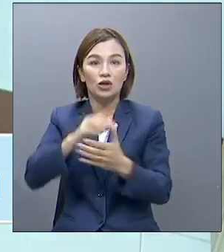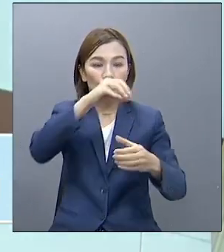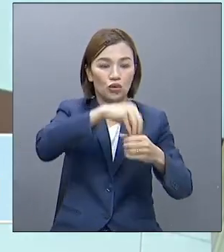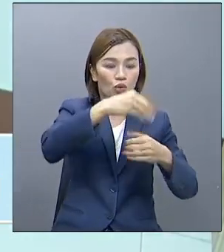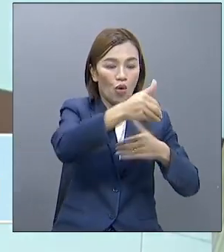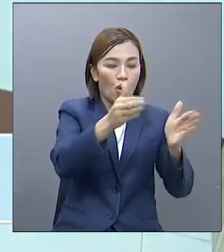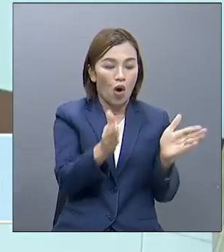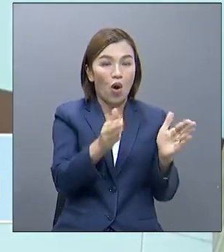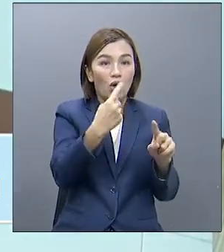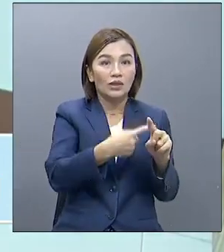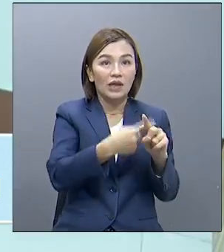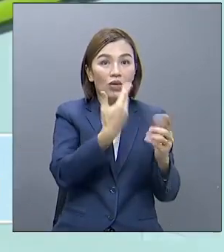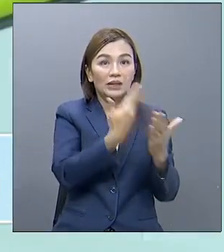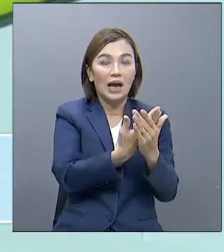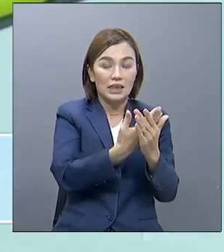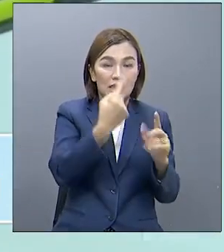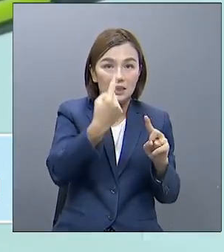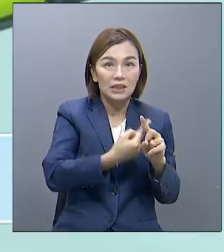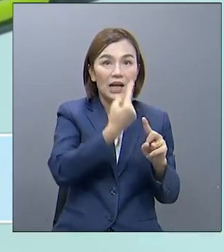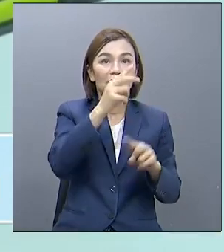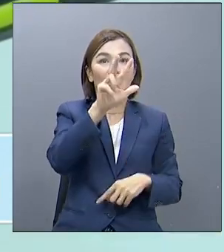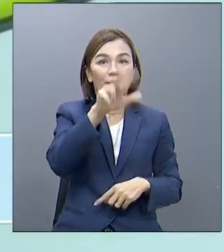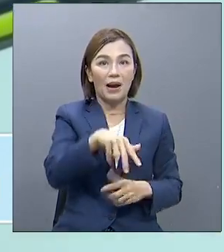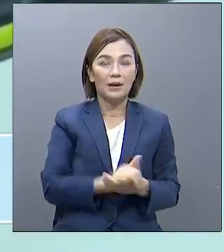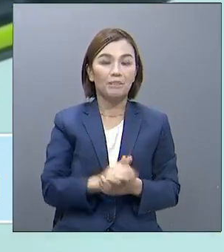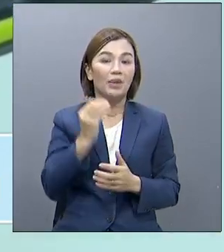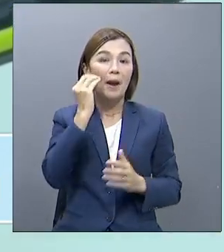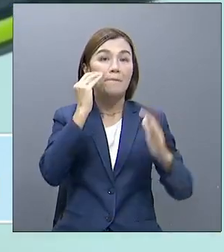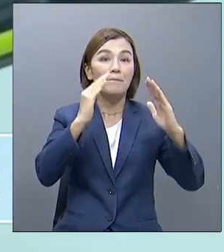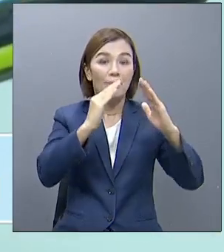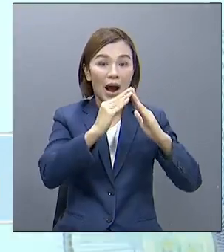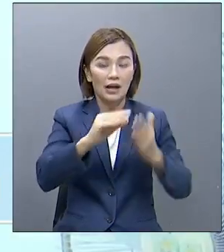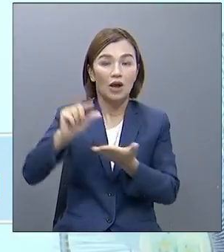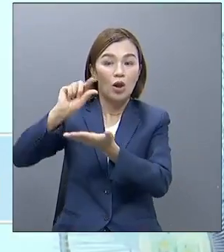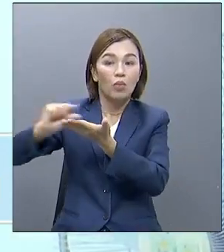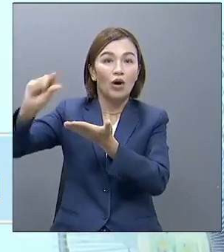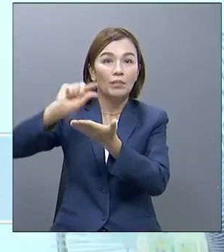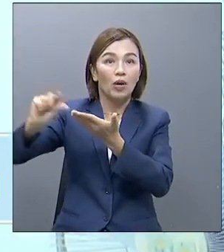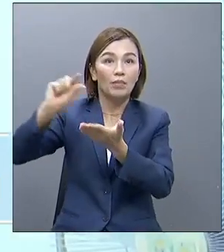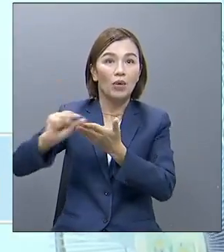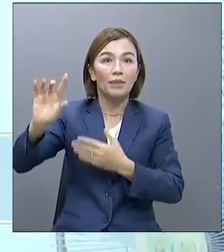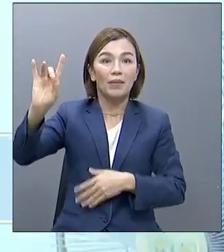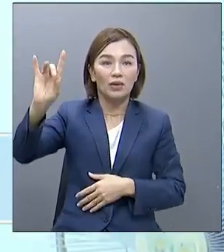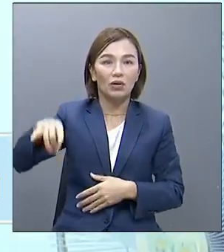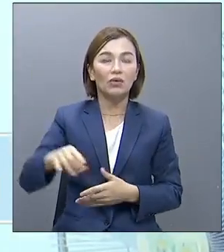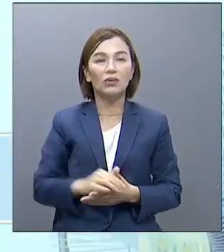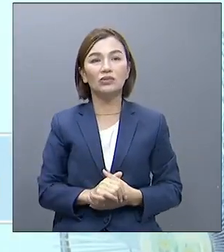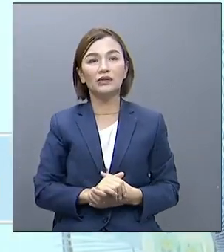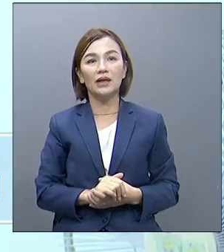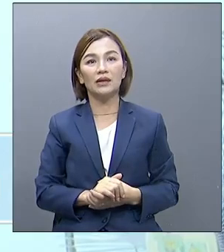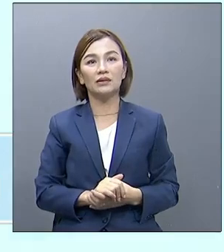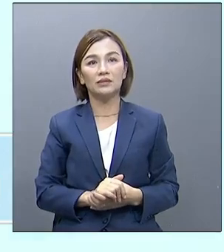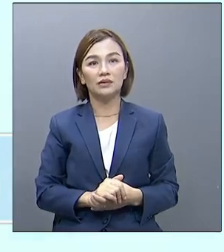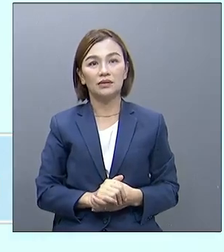ล็กๆราคาเดือนละ 3,000 บาทขณะที่บ้านค่ะก็ยังต้องผ่อนเดือนละประมาณ 8,000 บาทด้วยกันหลังจากดำเนิน